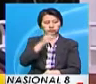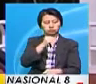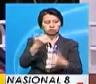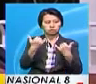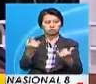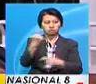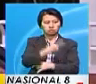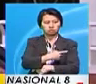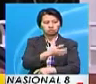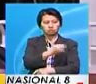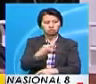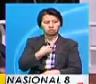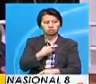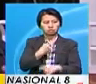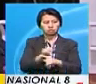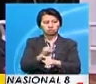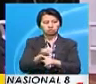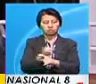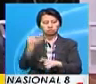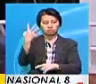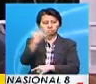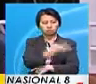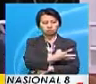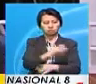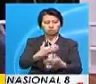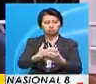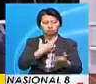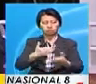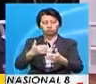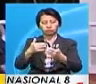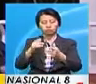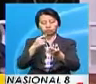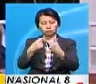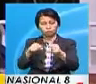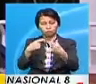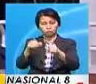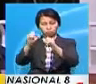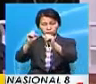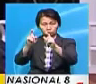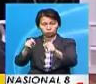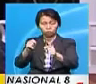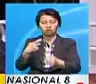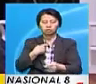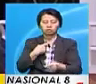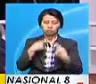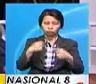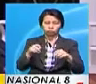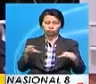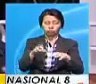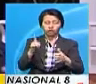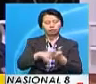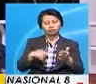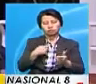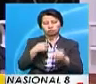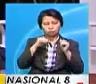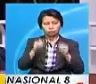Peh we are training Days sessions theameurday do what we can to